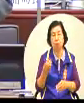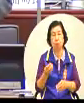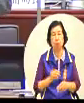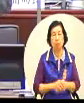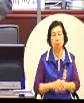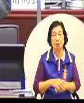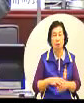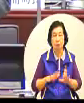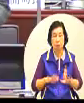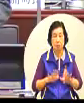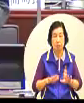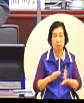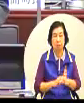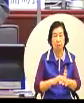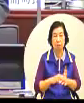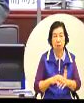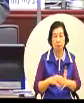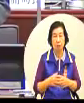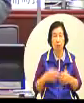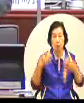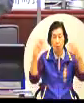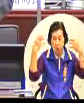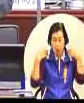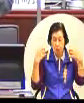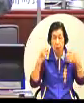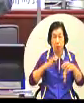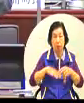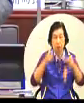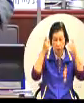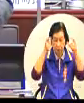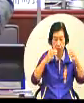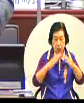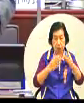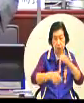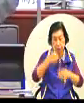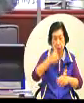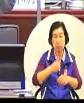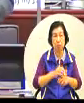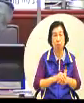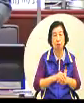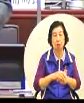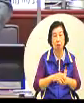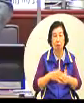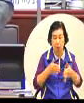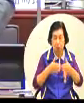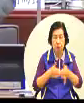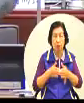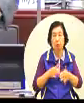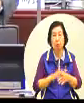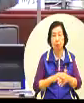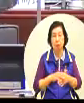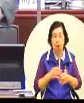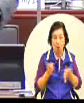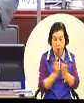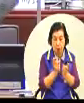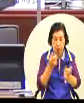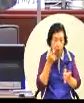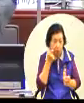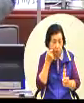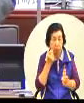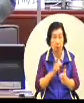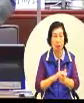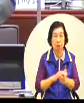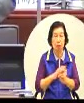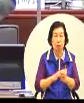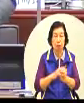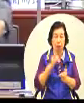高雄市长是一个责任，那有很多很艰难很困难历任40年